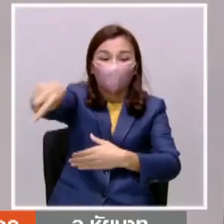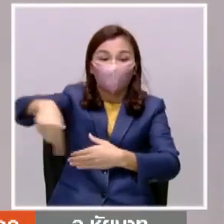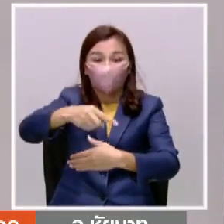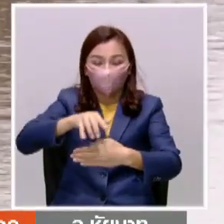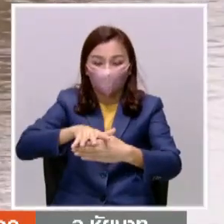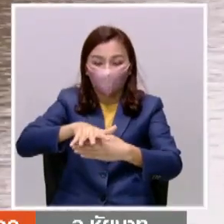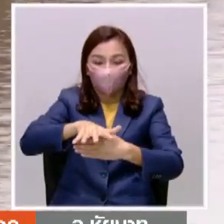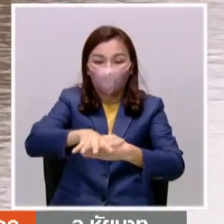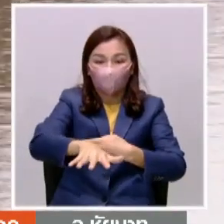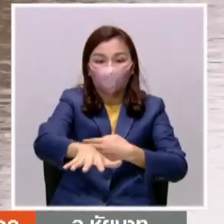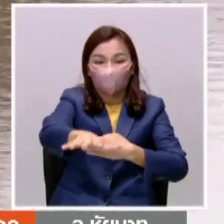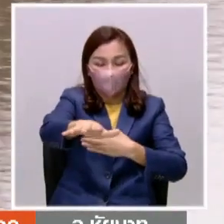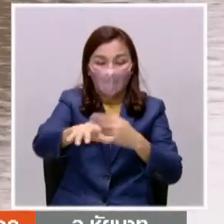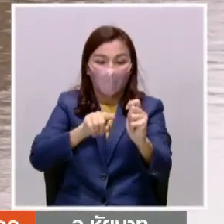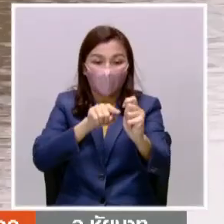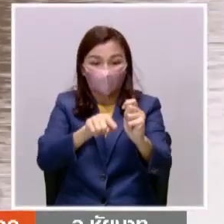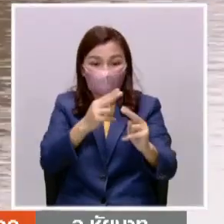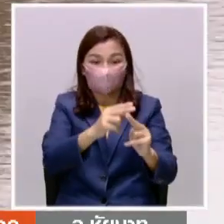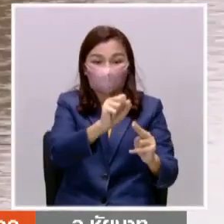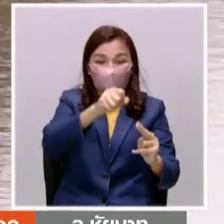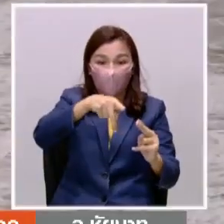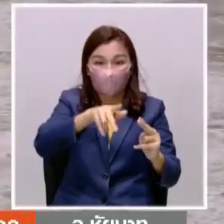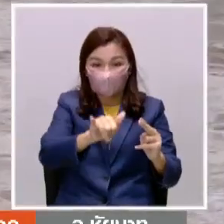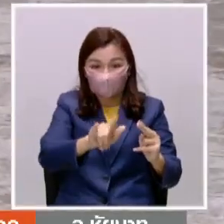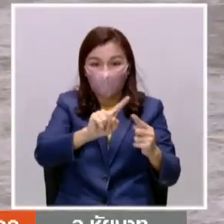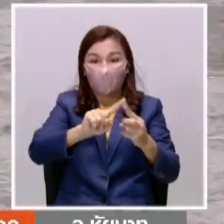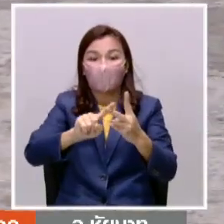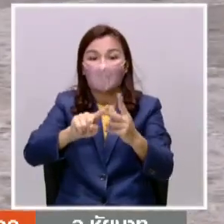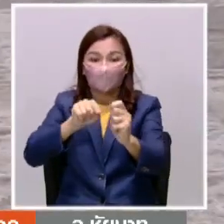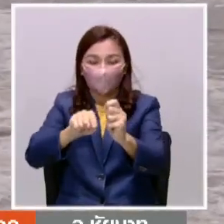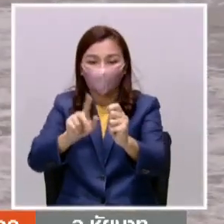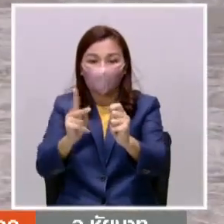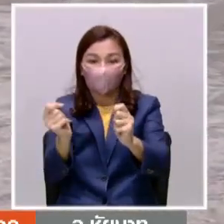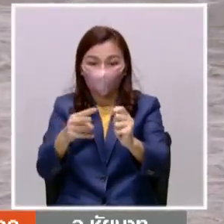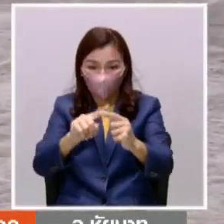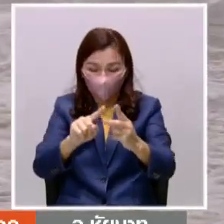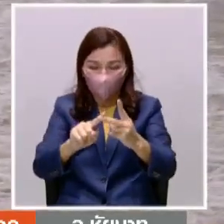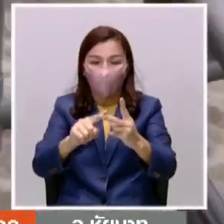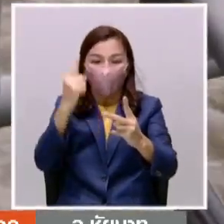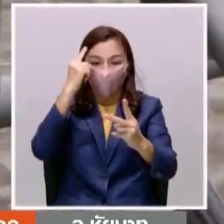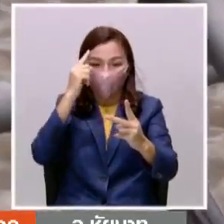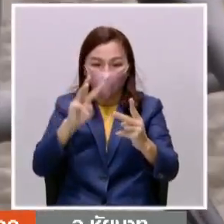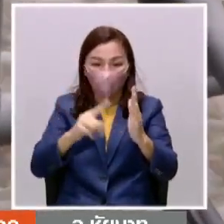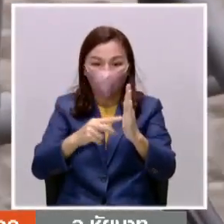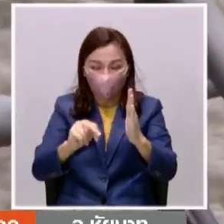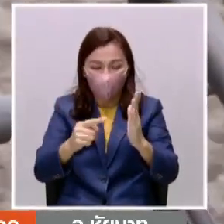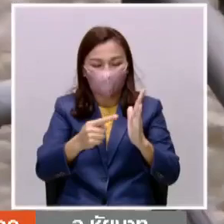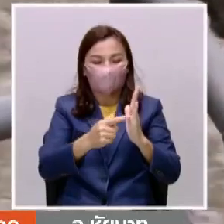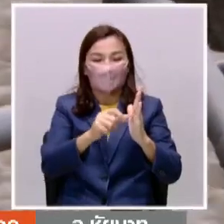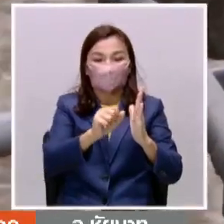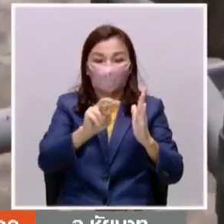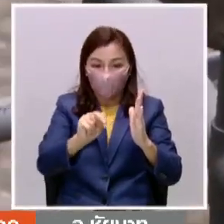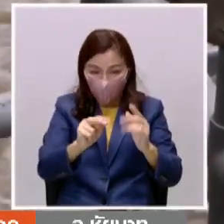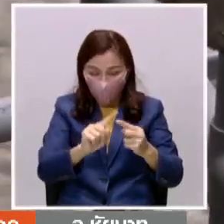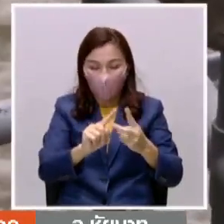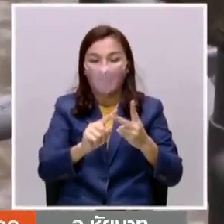เจ้าพระยาอำเภอสรรพยาจังหวัดชัยนาทถึงปริเวณตำบลกระทุ่มตำบลหัวเวียงอำเภอเสนาตำบลท่าดิน